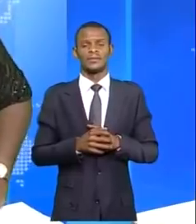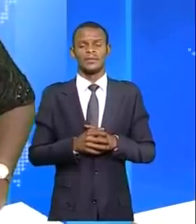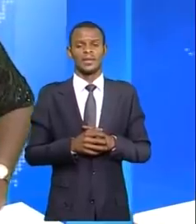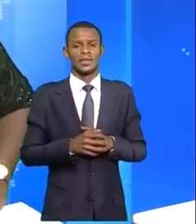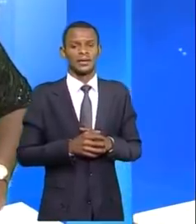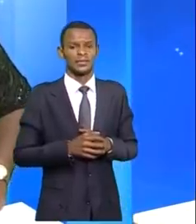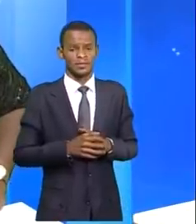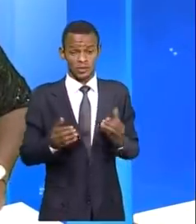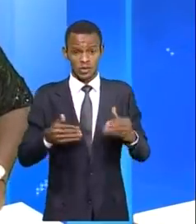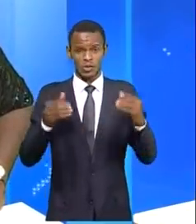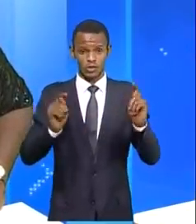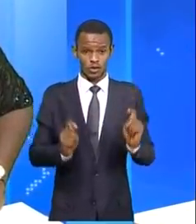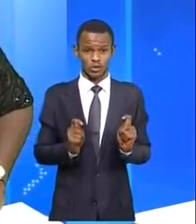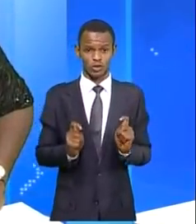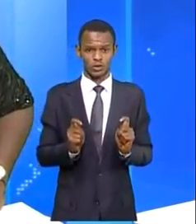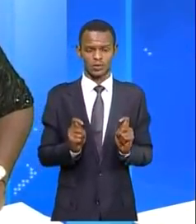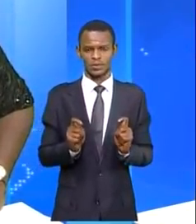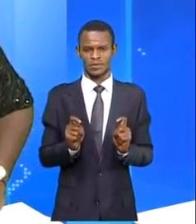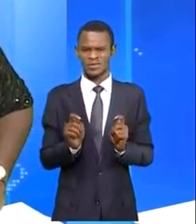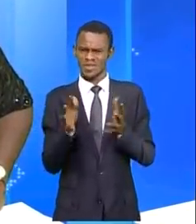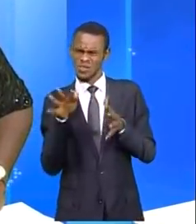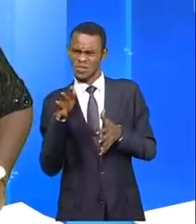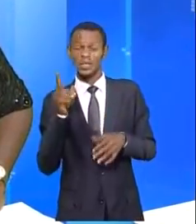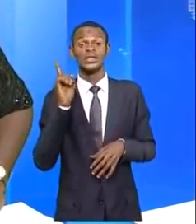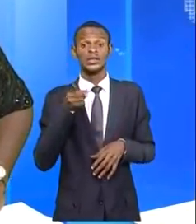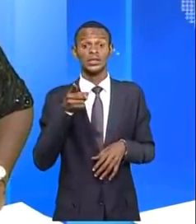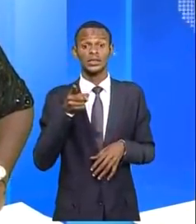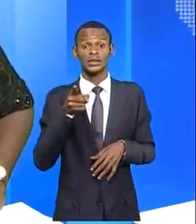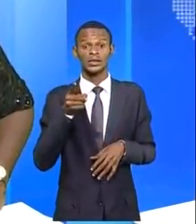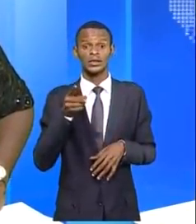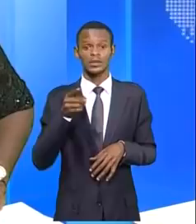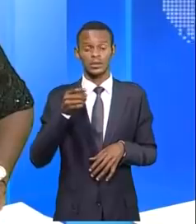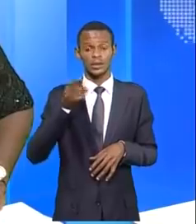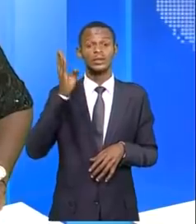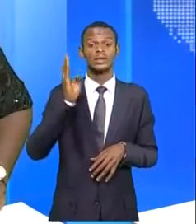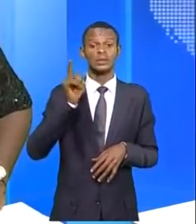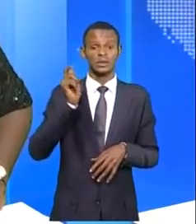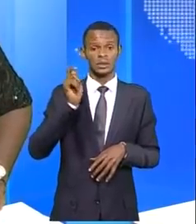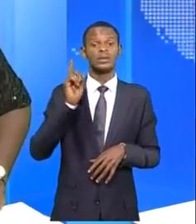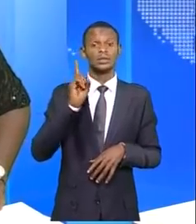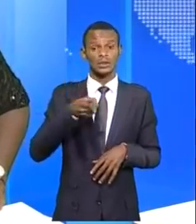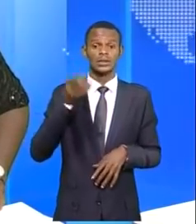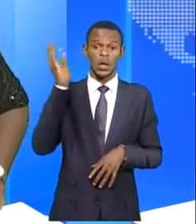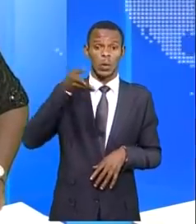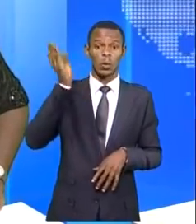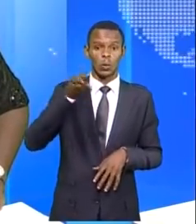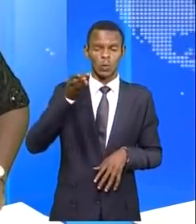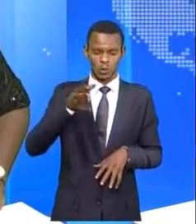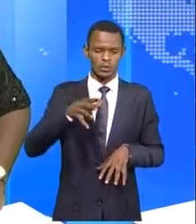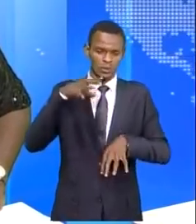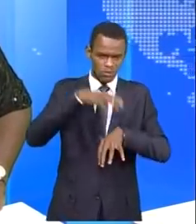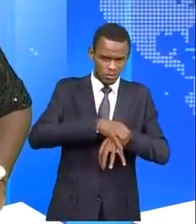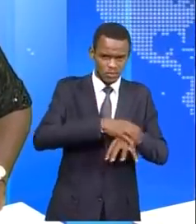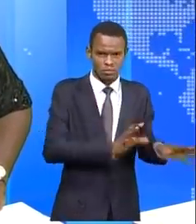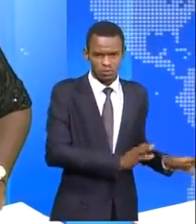journal une centaine de koulouba ont pris la direction de cagnes manque a cessé aujourd'hui c'est le commandant du service nationale le général major